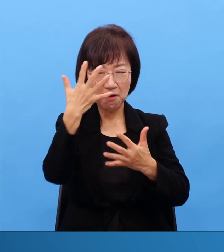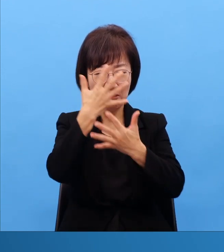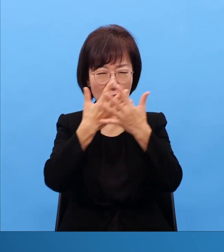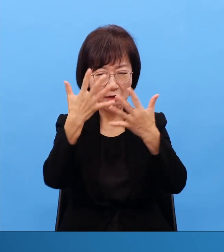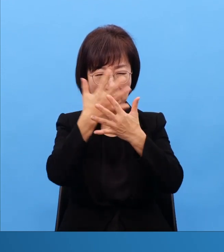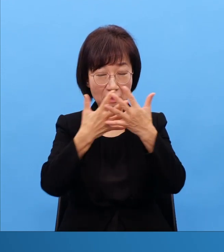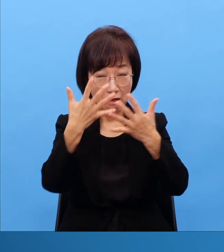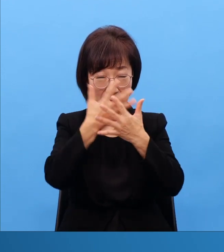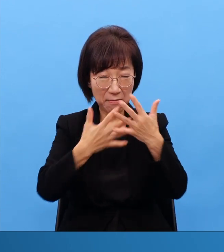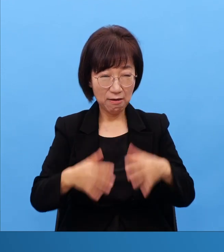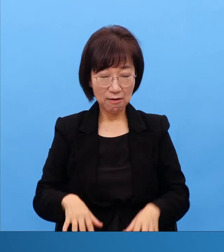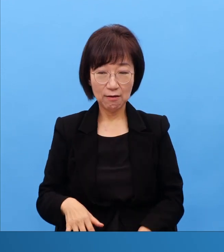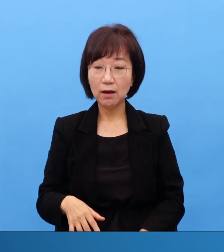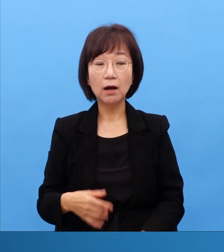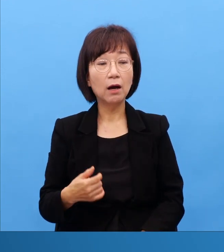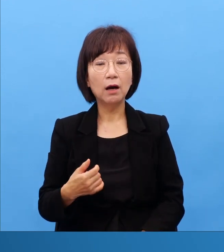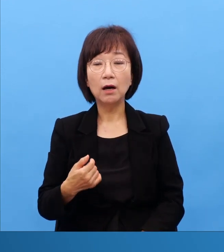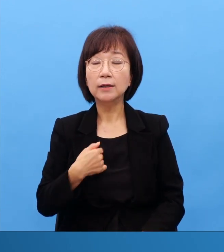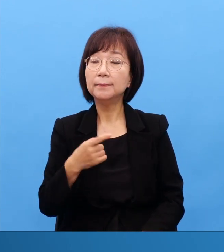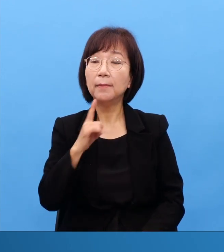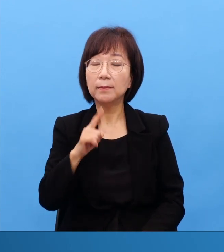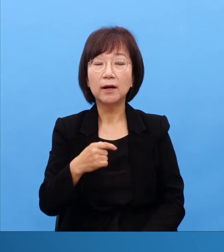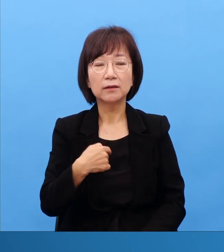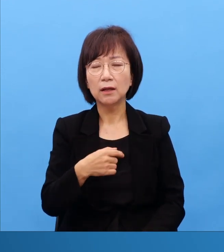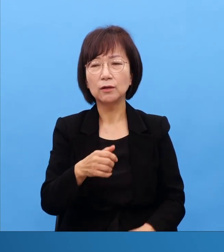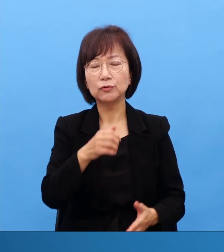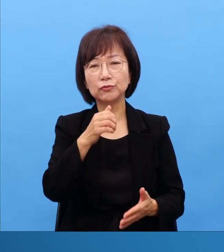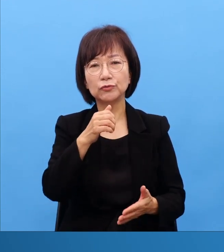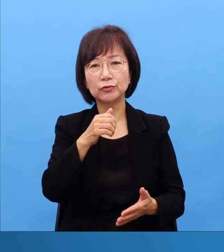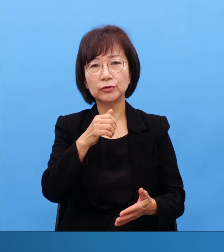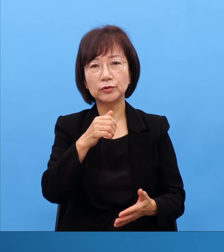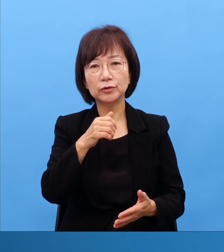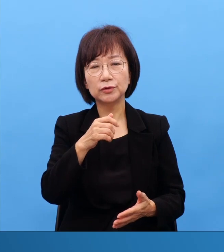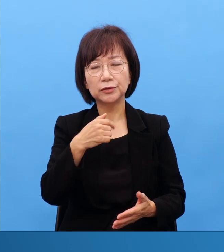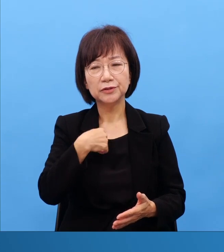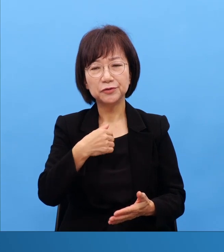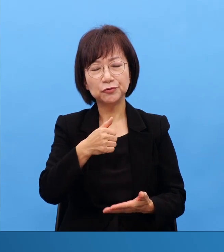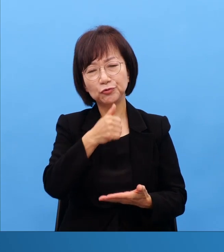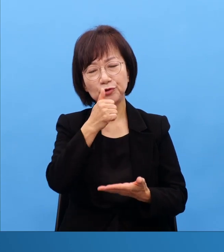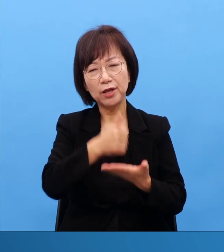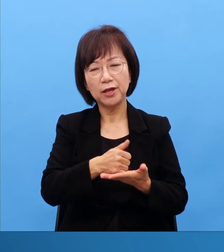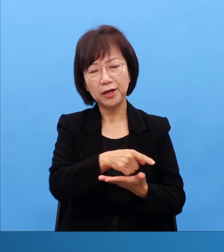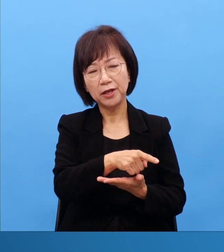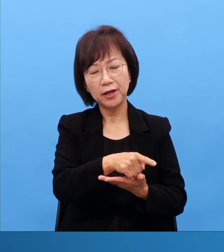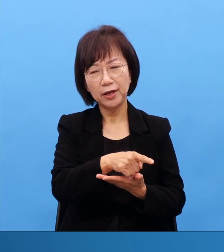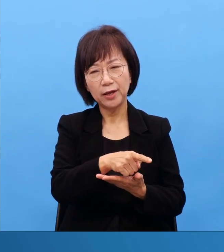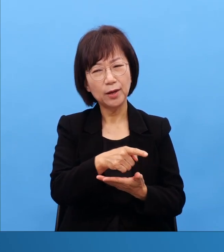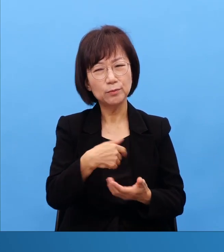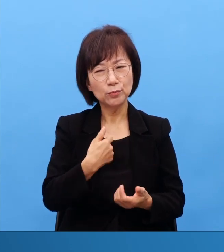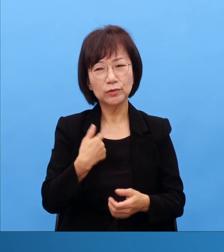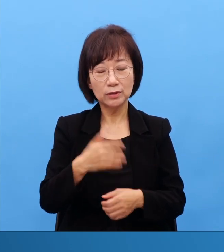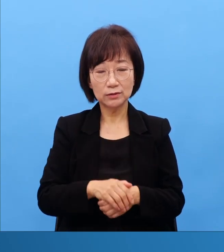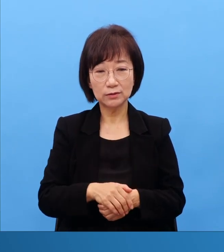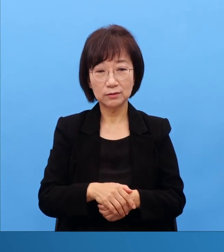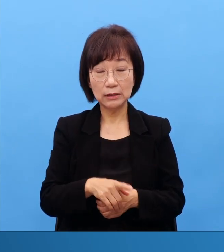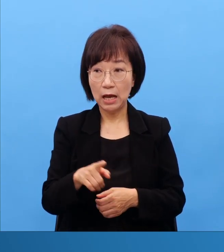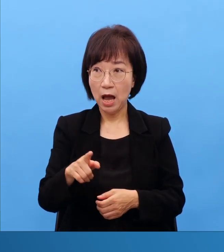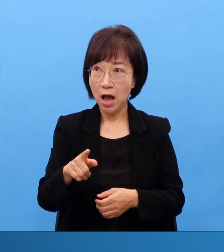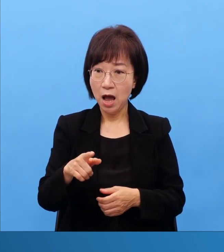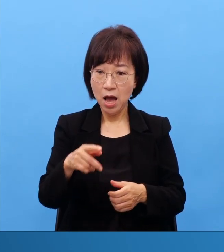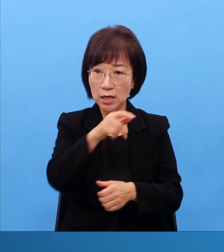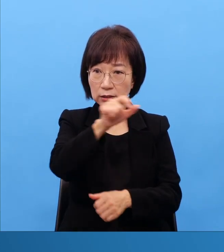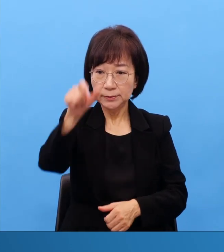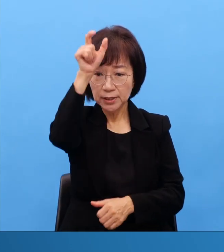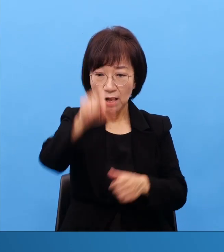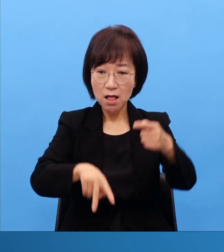찾겠다. Wishy-washy approach. He says, I can't find no fault in him. But now they're calling for Jesus' death. 그건 너희들이 알아서 해라. And he says, then you do